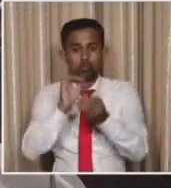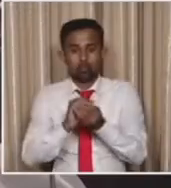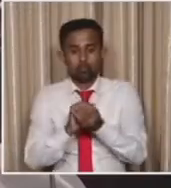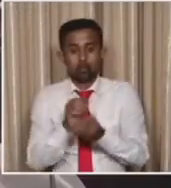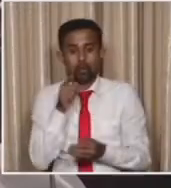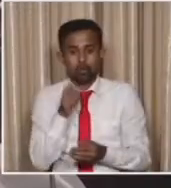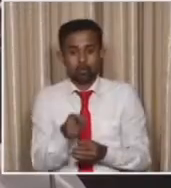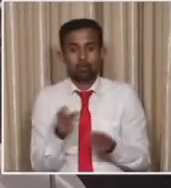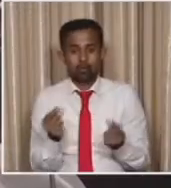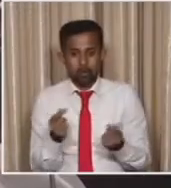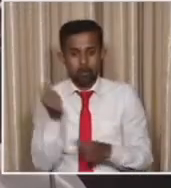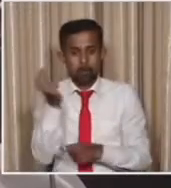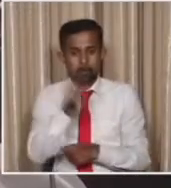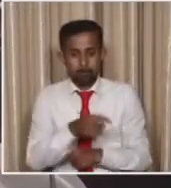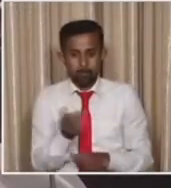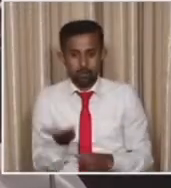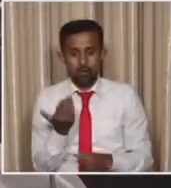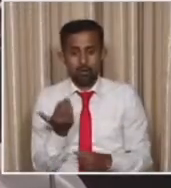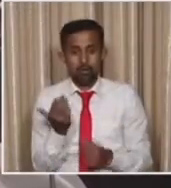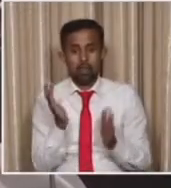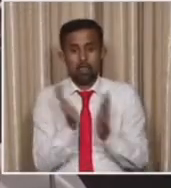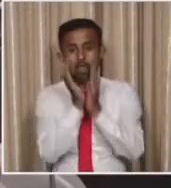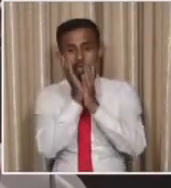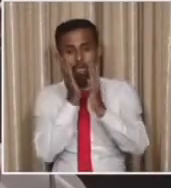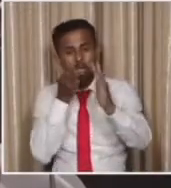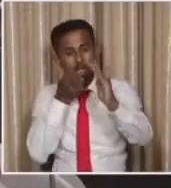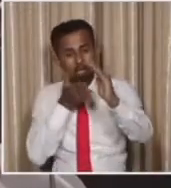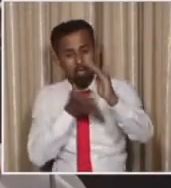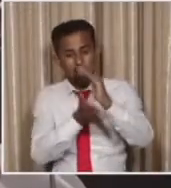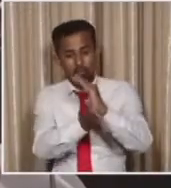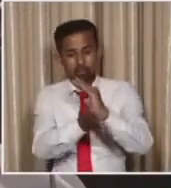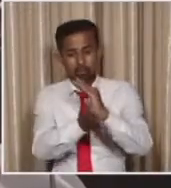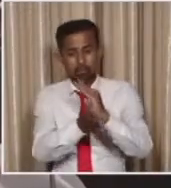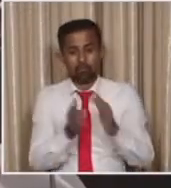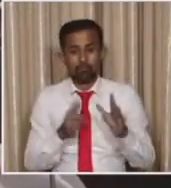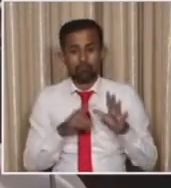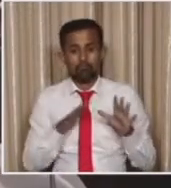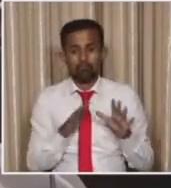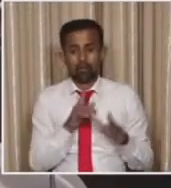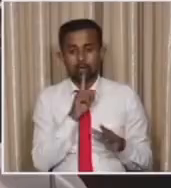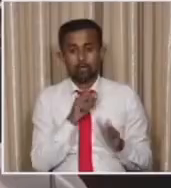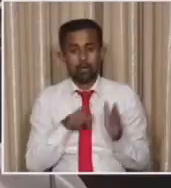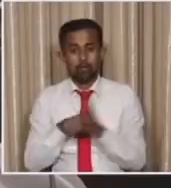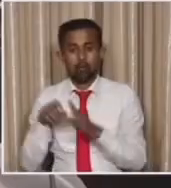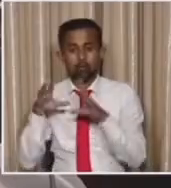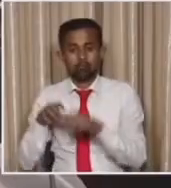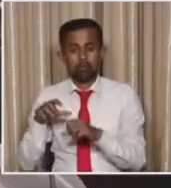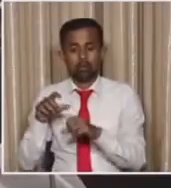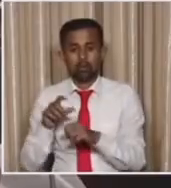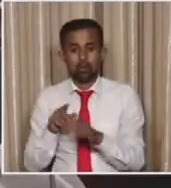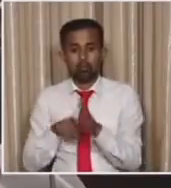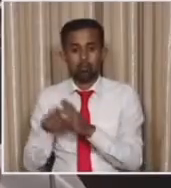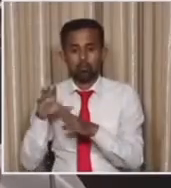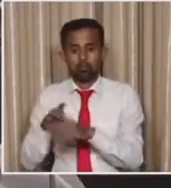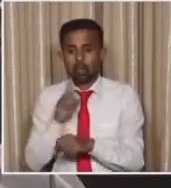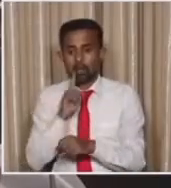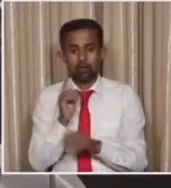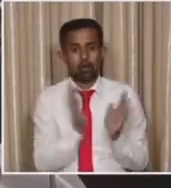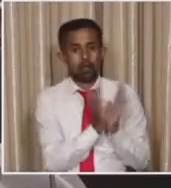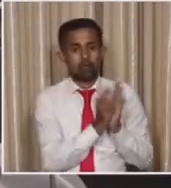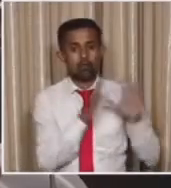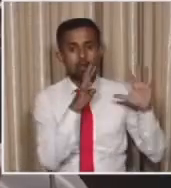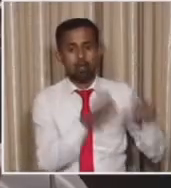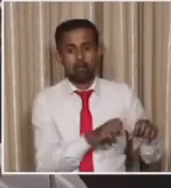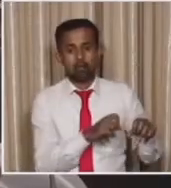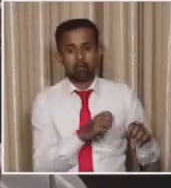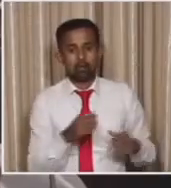සඳහා වහාම පියවර ගන්න කියලා කැලේ ඇතුලේ තියෙන්නේ. වන සංරක්ෂණ දෙපාර්තමේන්තුවෙන් ඇහුවම කියනවා පුරාවිද්‍යායකටයිද කියලා. පුරාවිද්‍යායකෙන් ඇහුවම කියනවා මේක වන සංරක්ෂණය